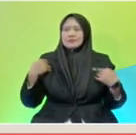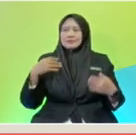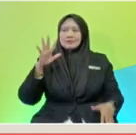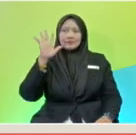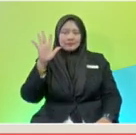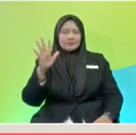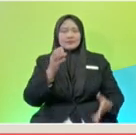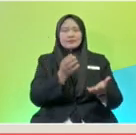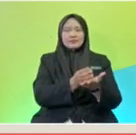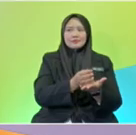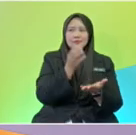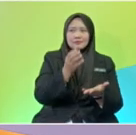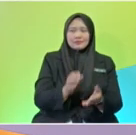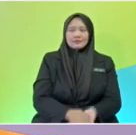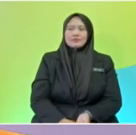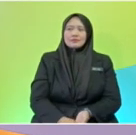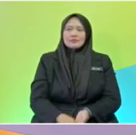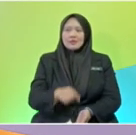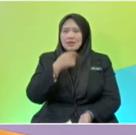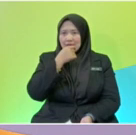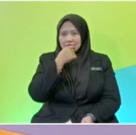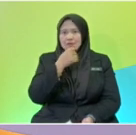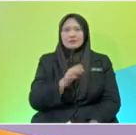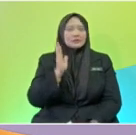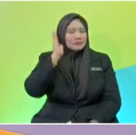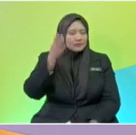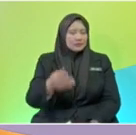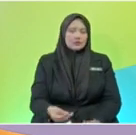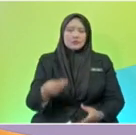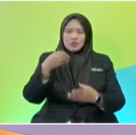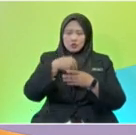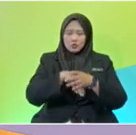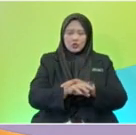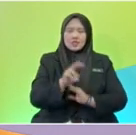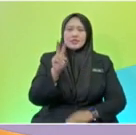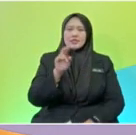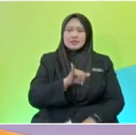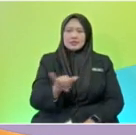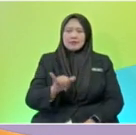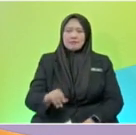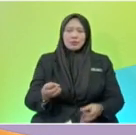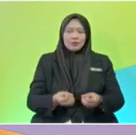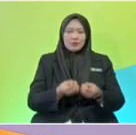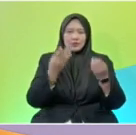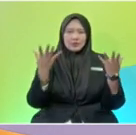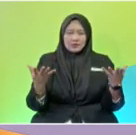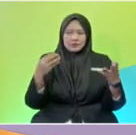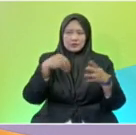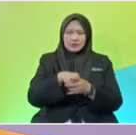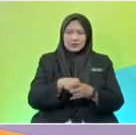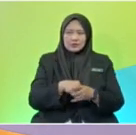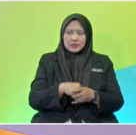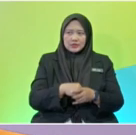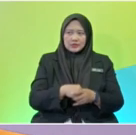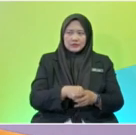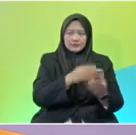jadi kita akan masukkan disco itu sama banyak dalam balon-balon itu oke Ada lima balon kita